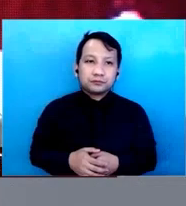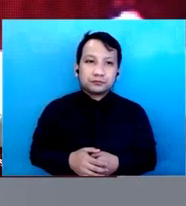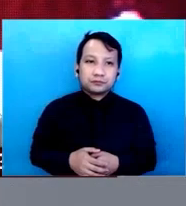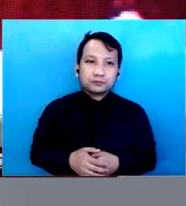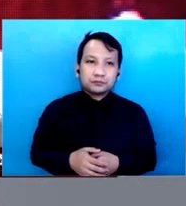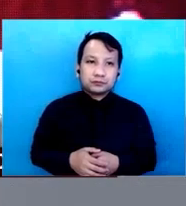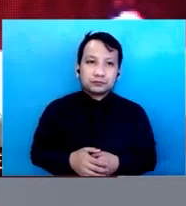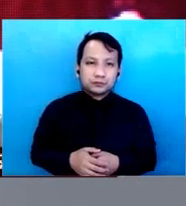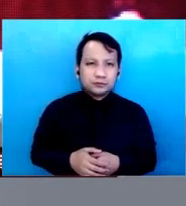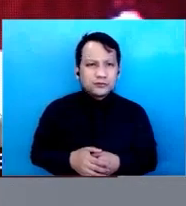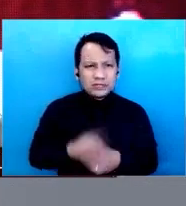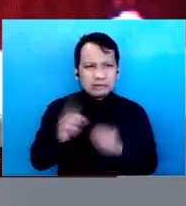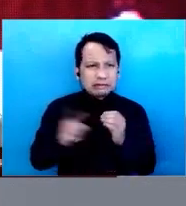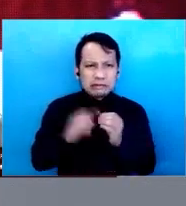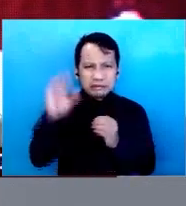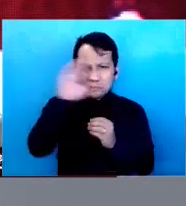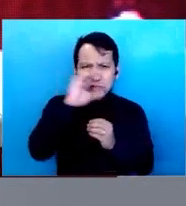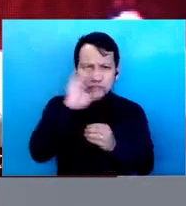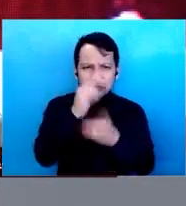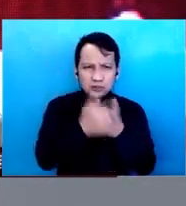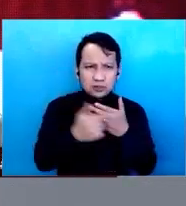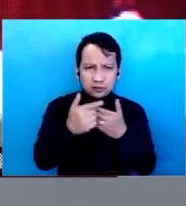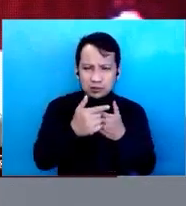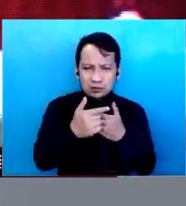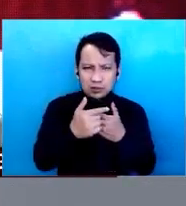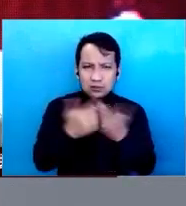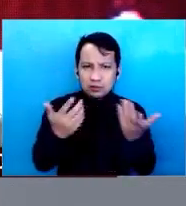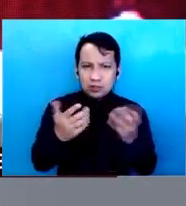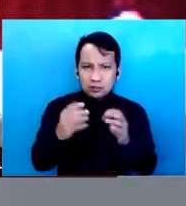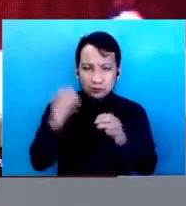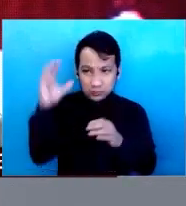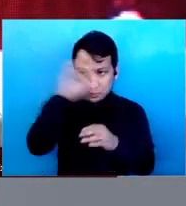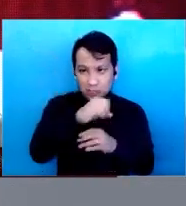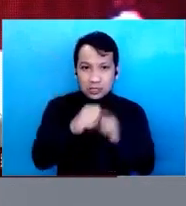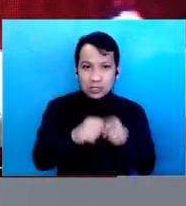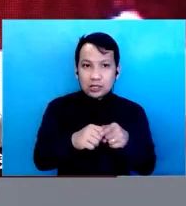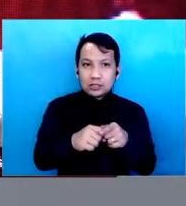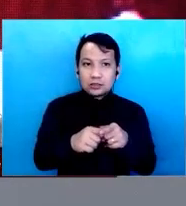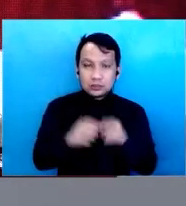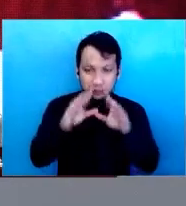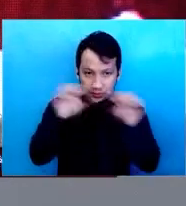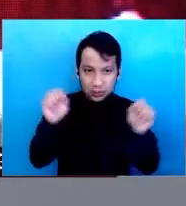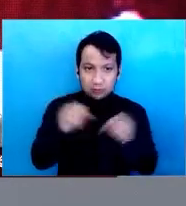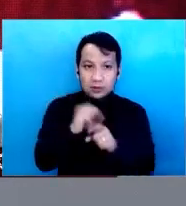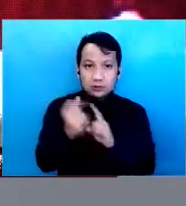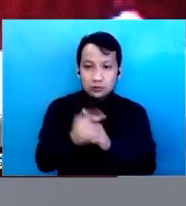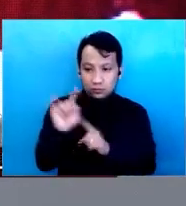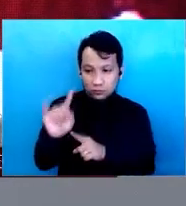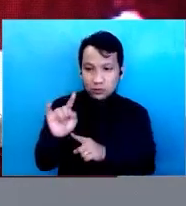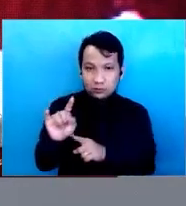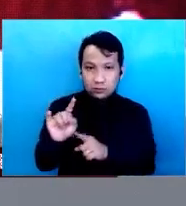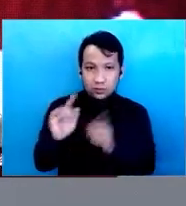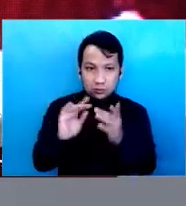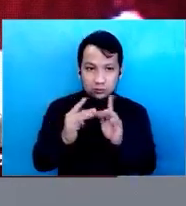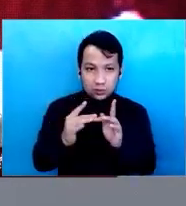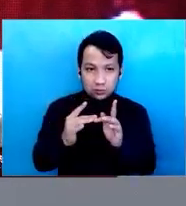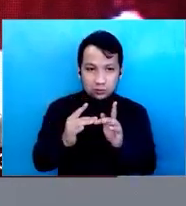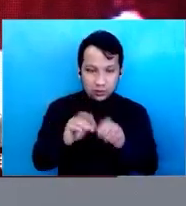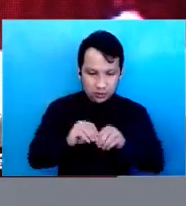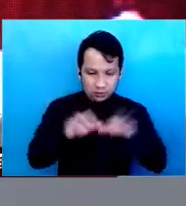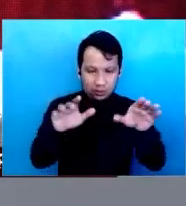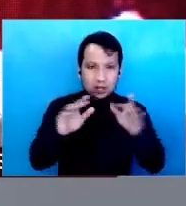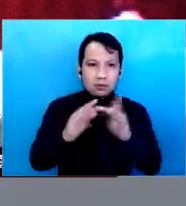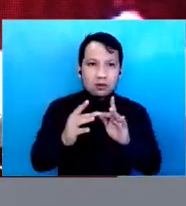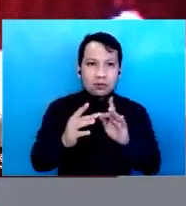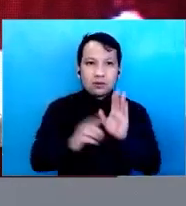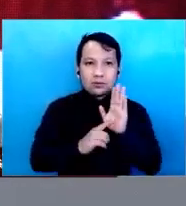Hindi lang sa search engines hot topic ang blind item ng Pangulo. Maging sa social media at online fora, pinag-uusapan din